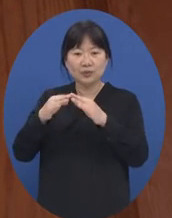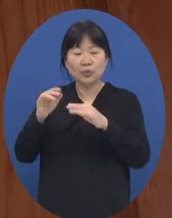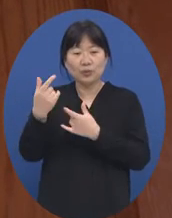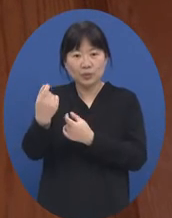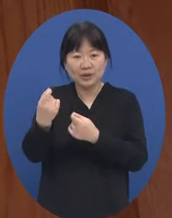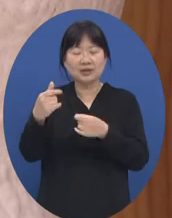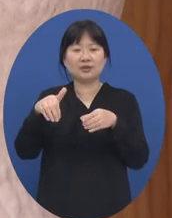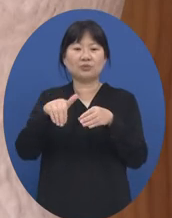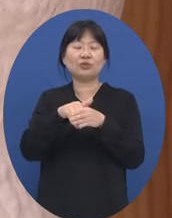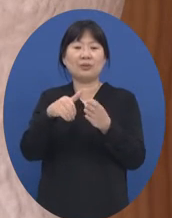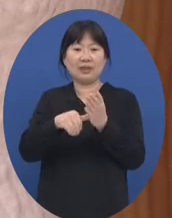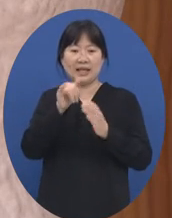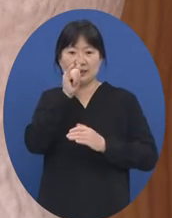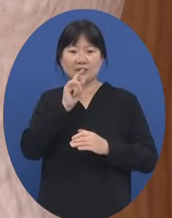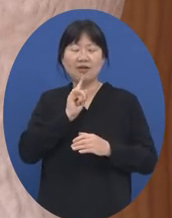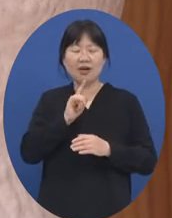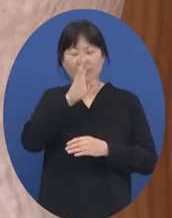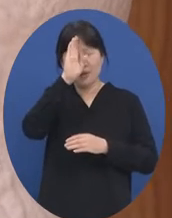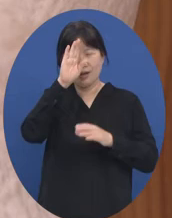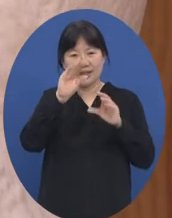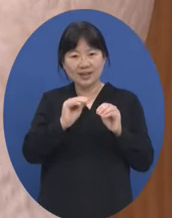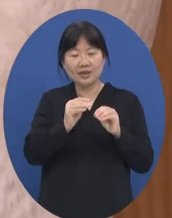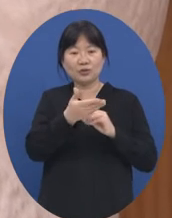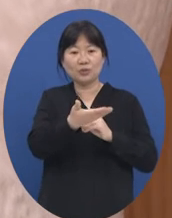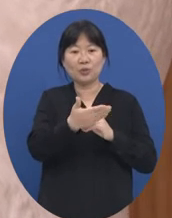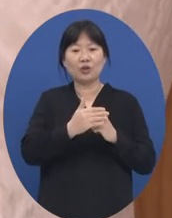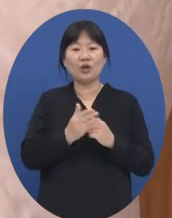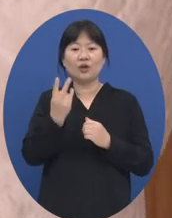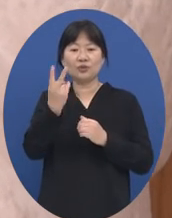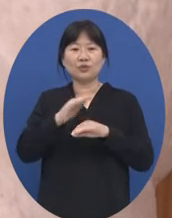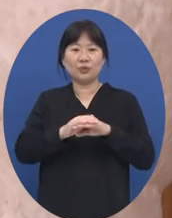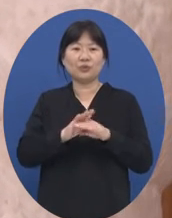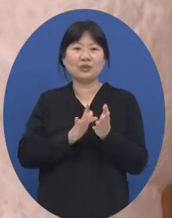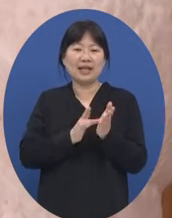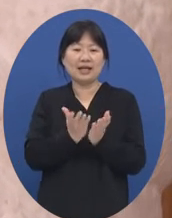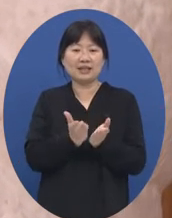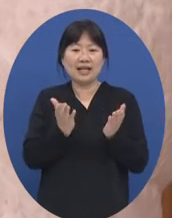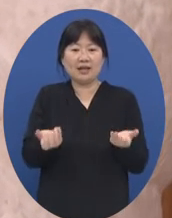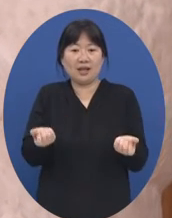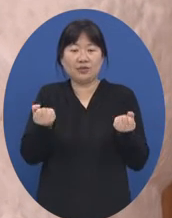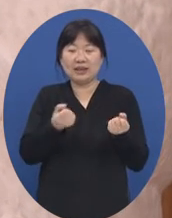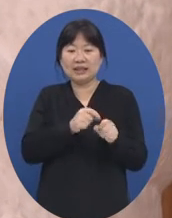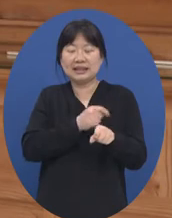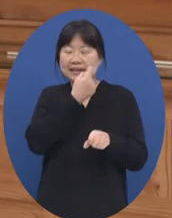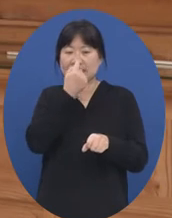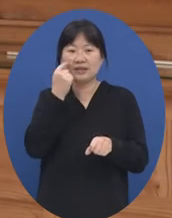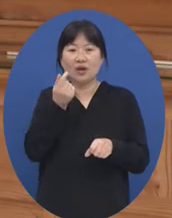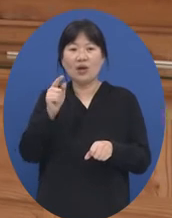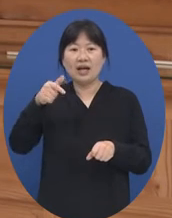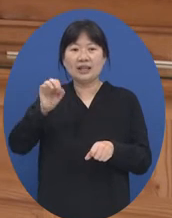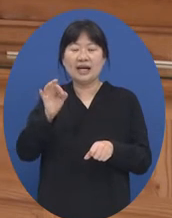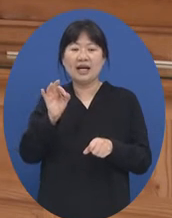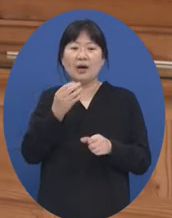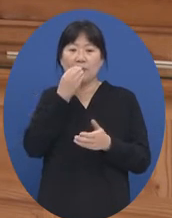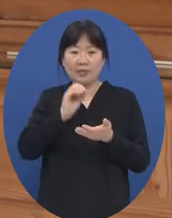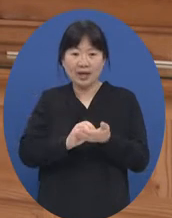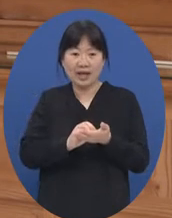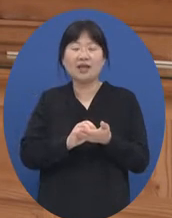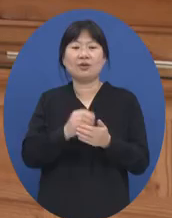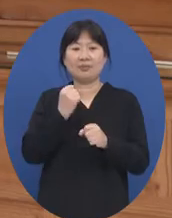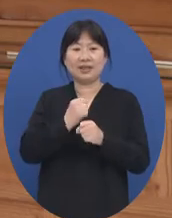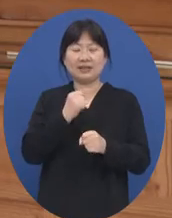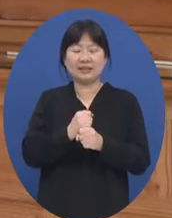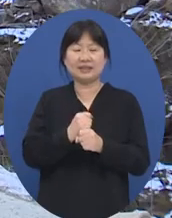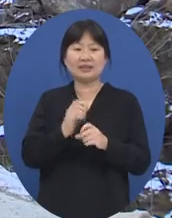가겠습니다 중생의 병을 낫게 해 주는 부처상으로 두 손으로 약사발이 재고 있는 것이 특징 화강암으로